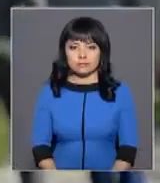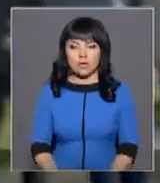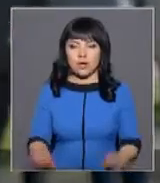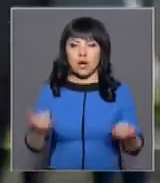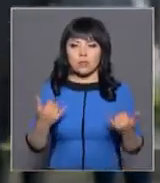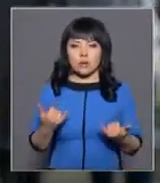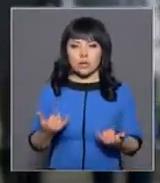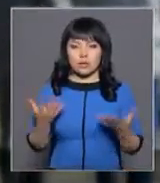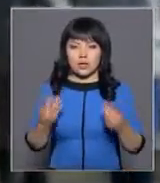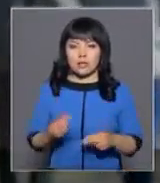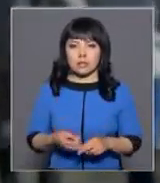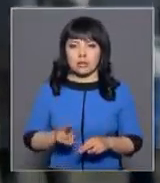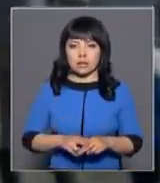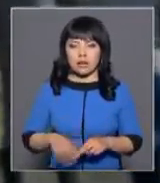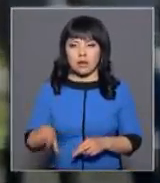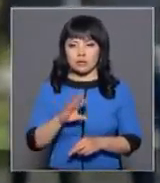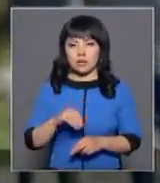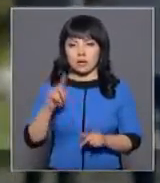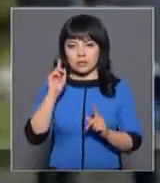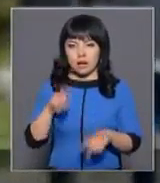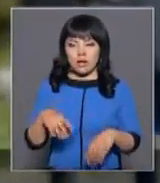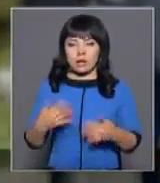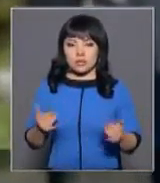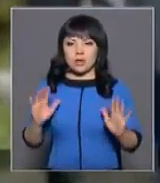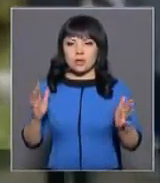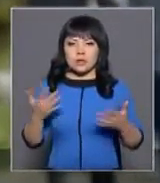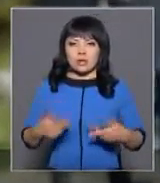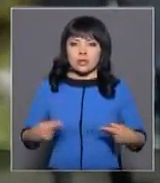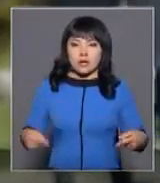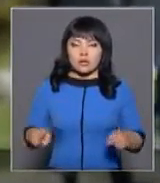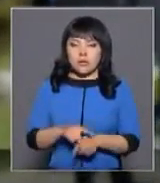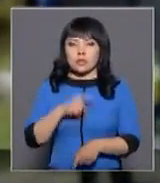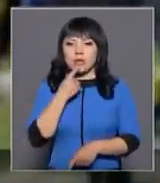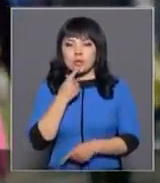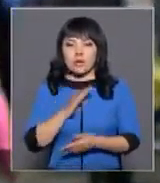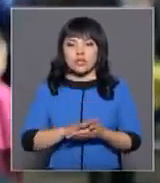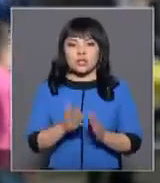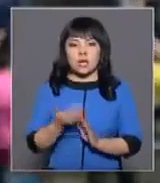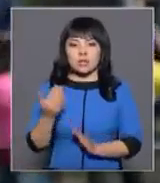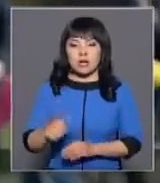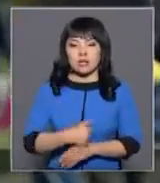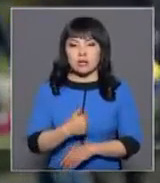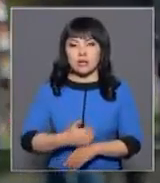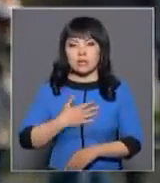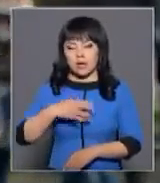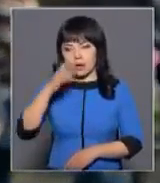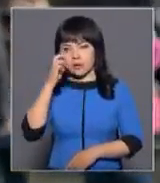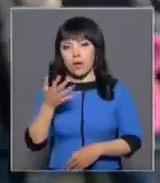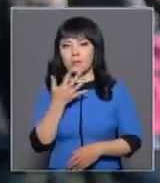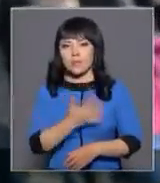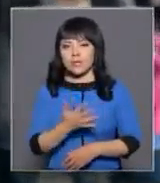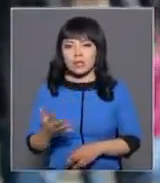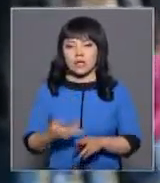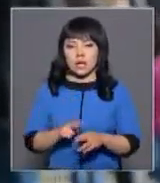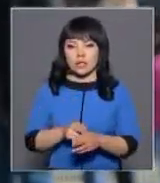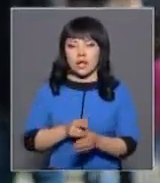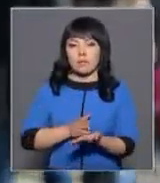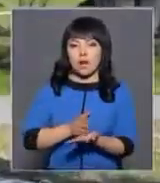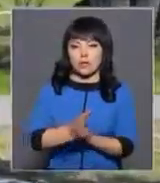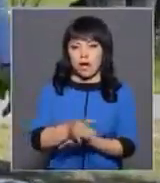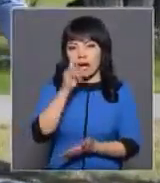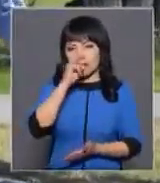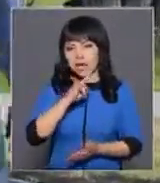Бүгінгі таңда жақындағы болып отқан қиын жағдайларға байланысты елбасымыз 5 бағытын ұсынды жаңа Қазақстанның